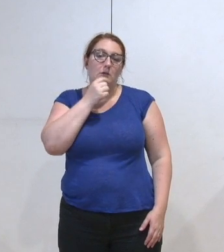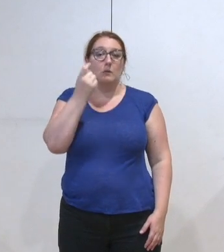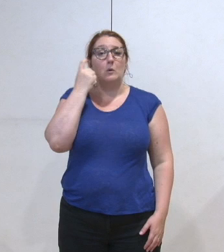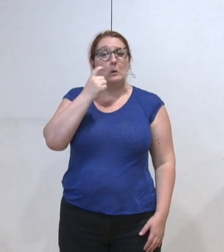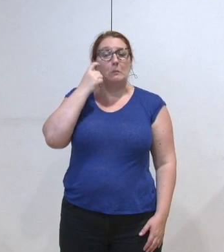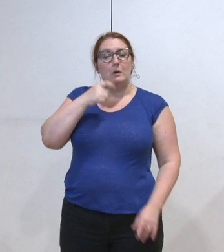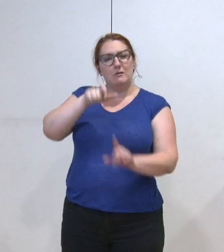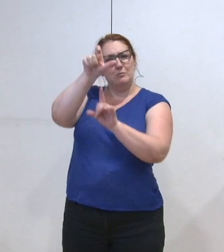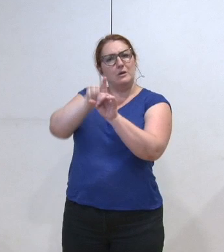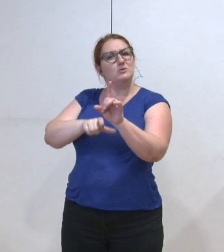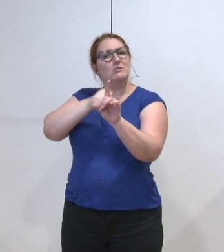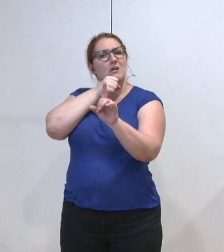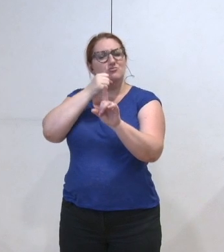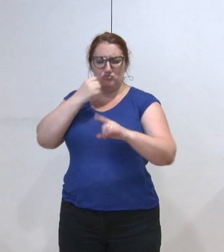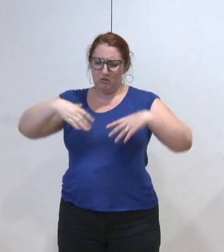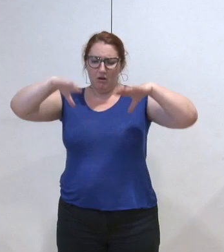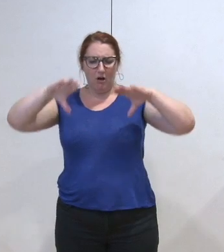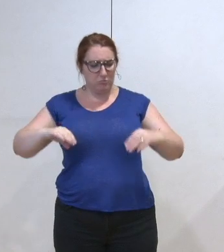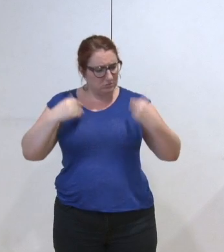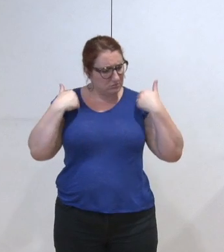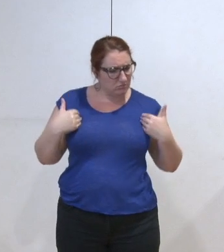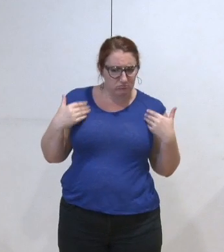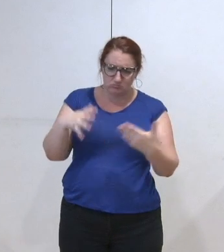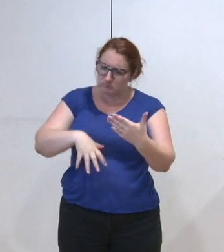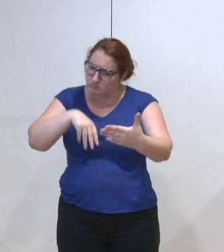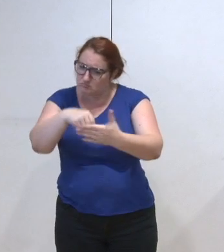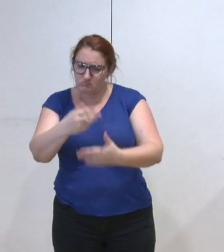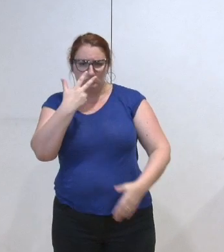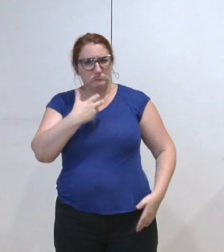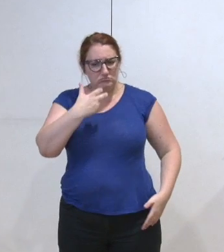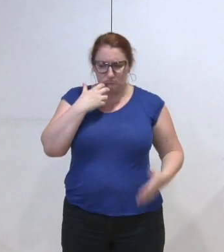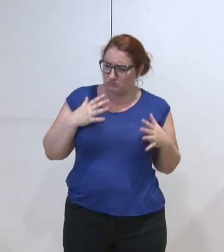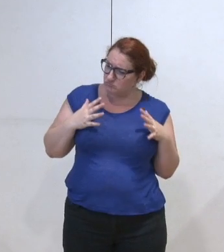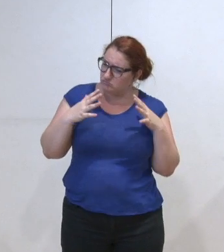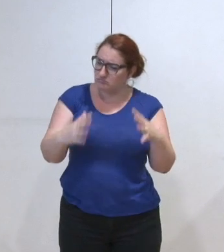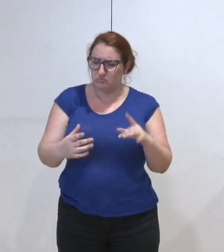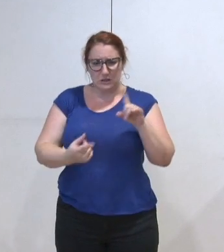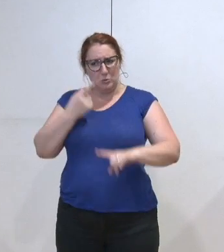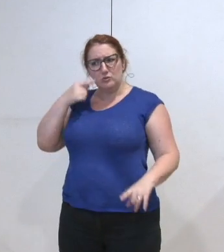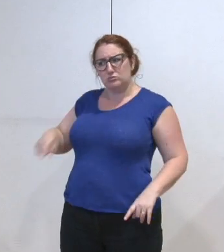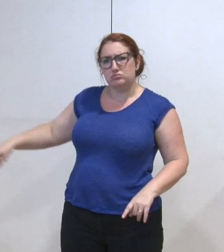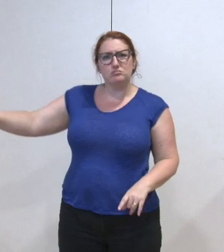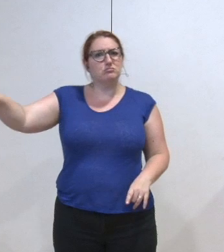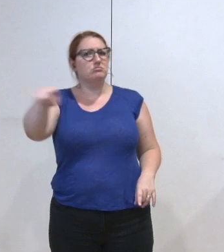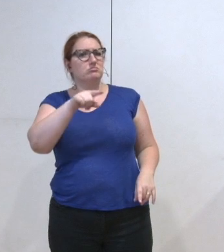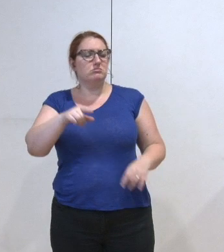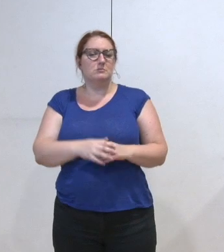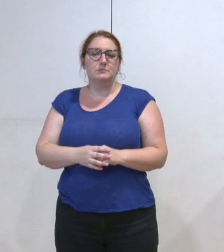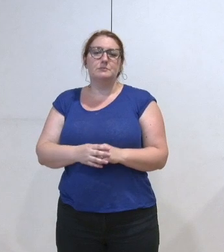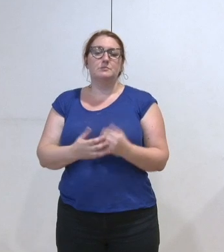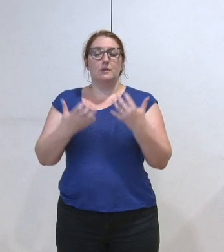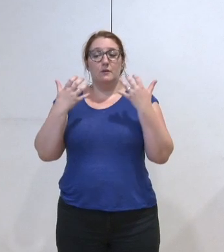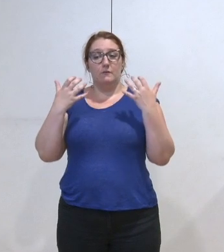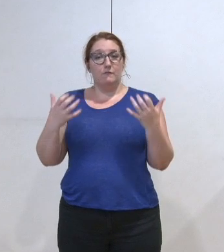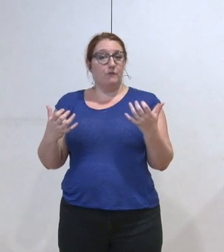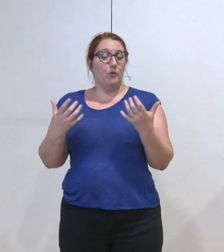citoyen acteur dans la ville et que son usage de la ville est parlant pour l'ensemble des habitants nous nous inscrivons dans la dém villeamie